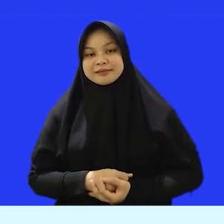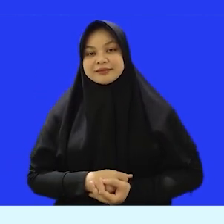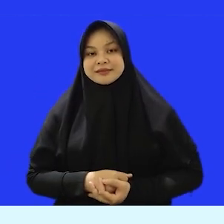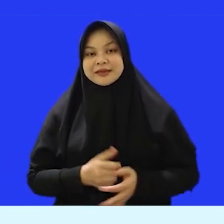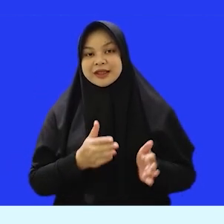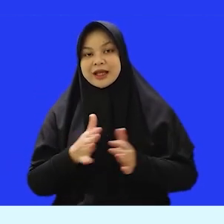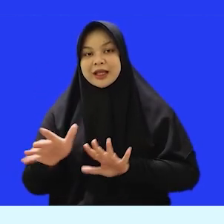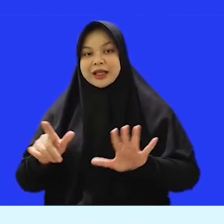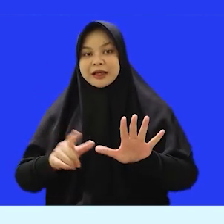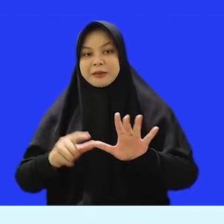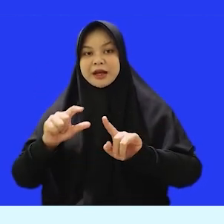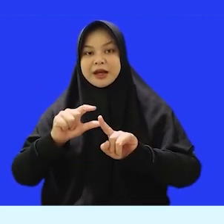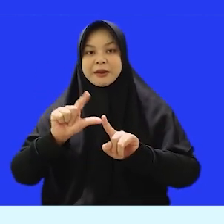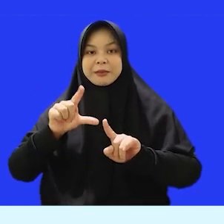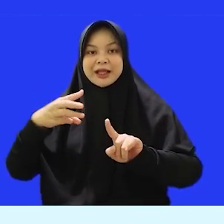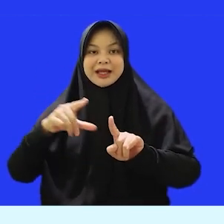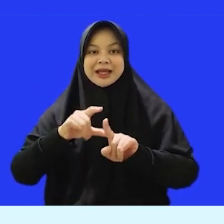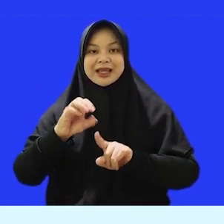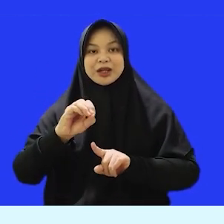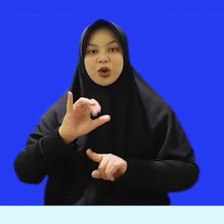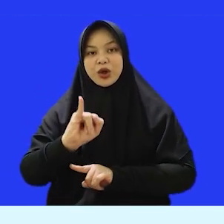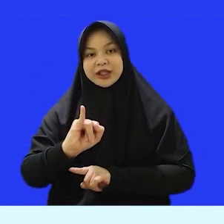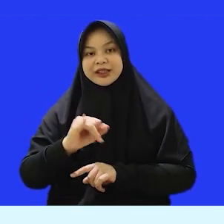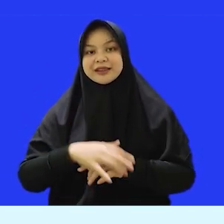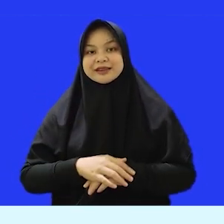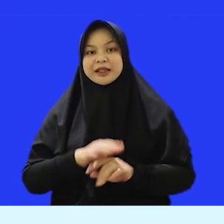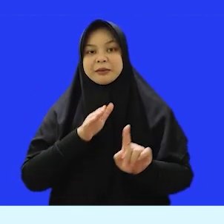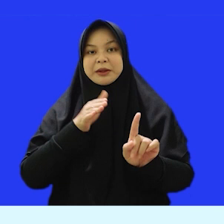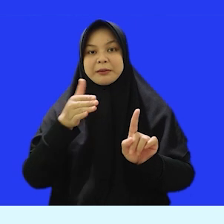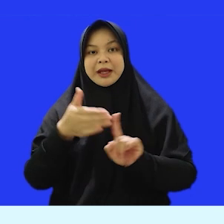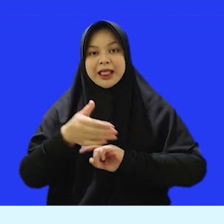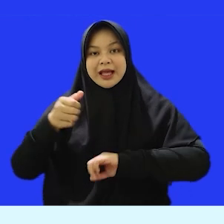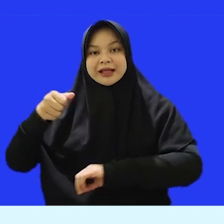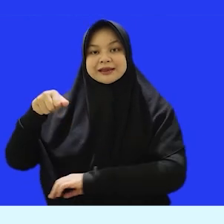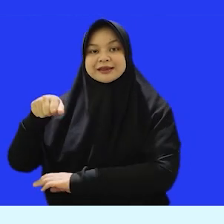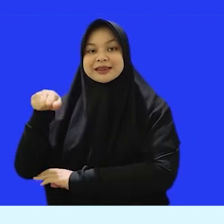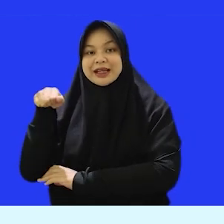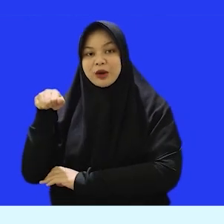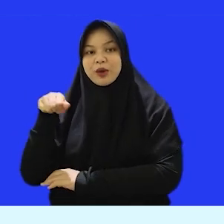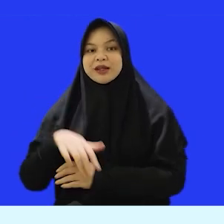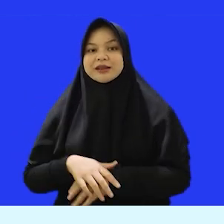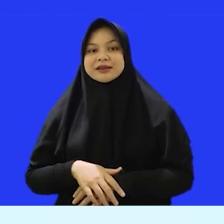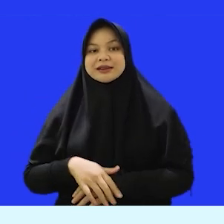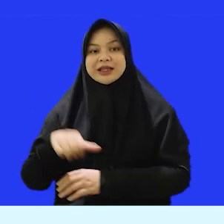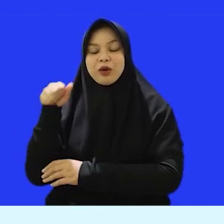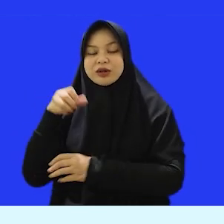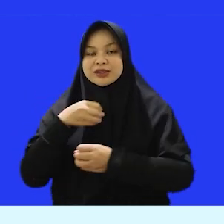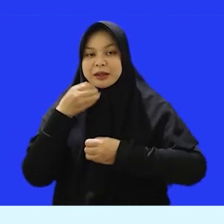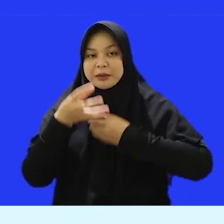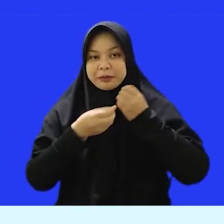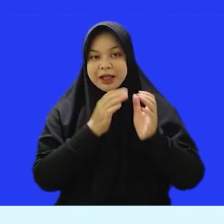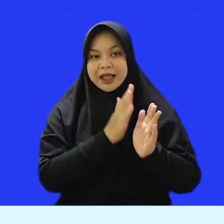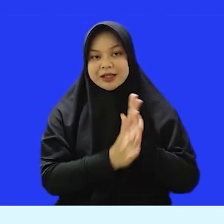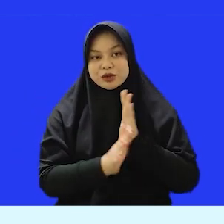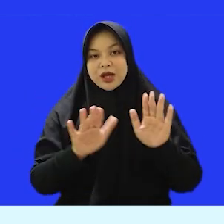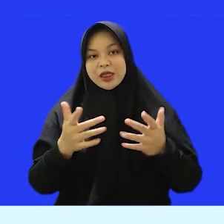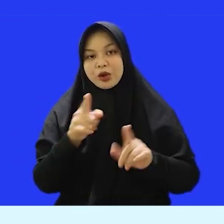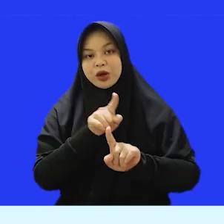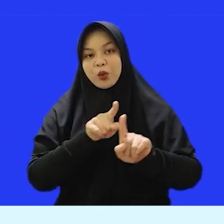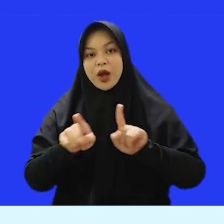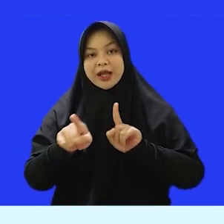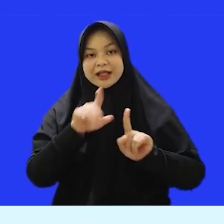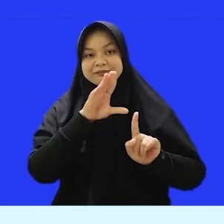Pledoi atau pembelaan terdakwa. Ini bisa disampaikan secara langsung oleh terdakwa atau penasihat